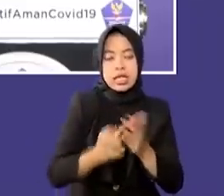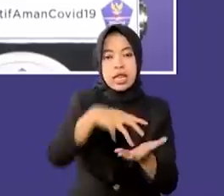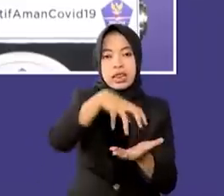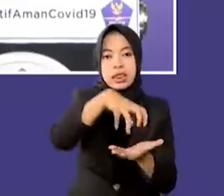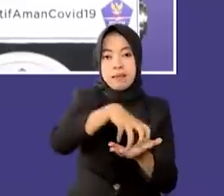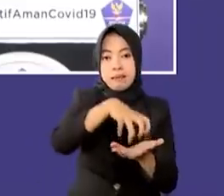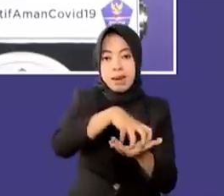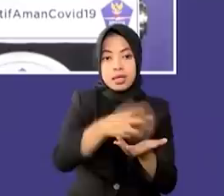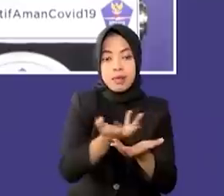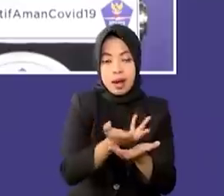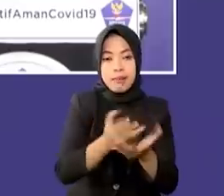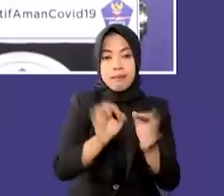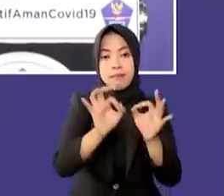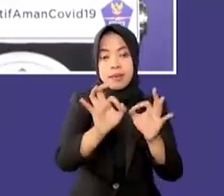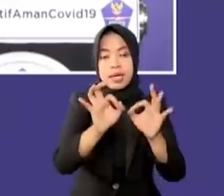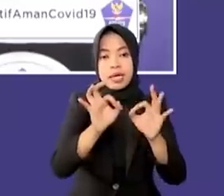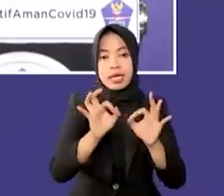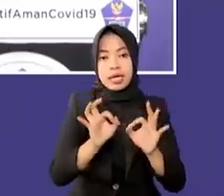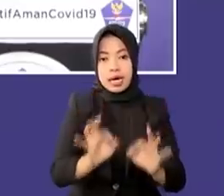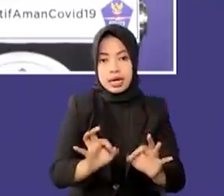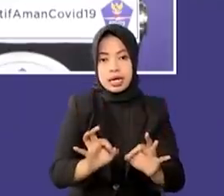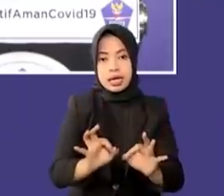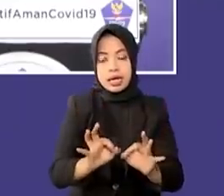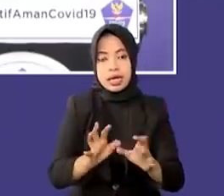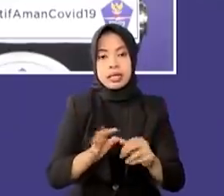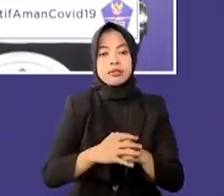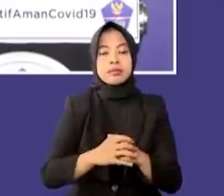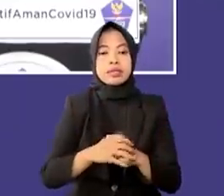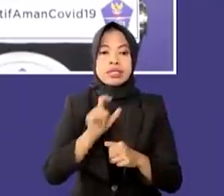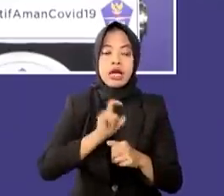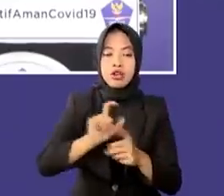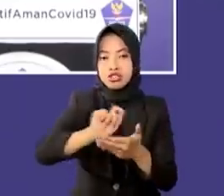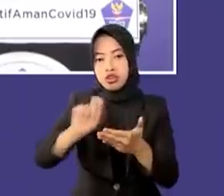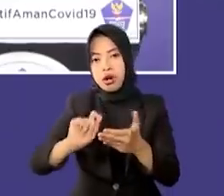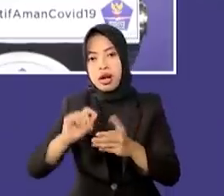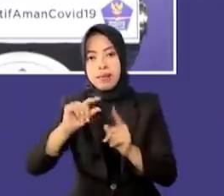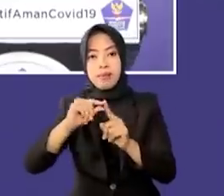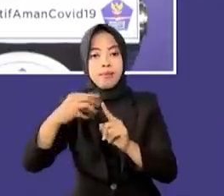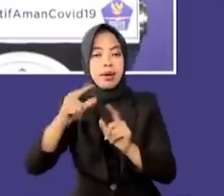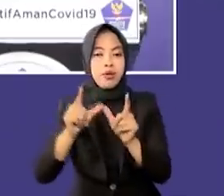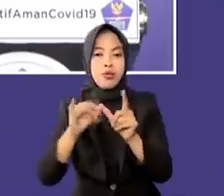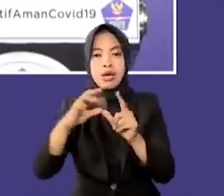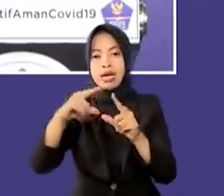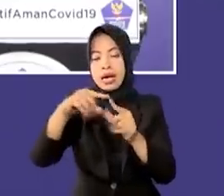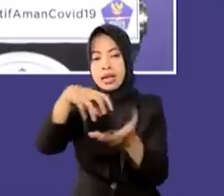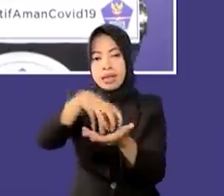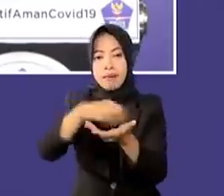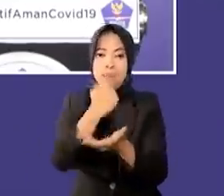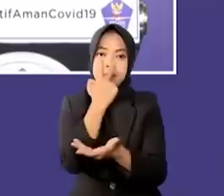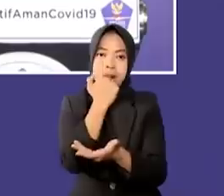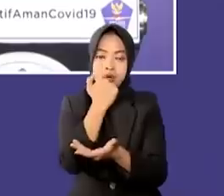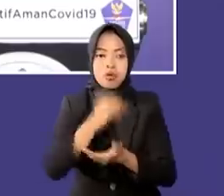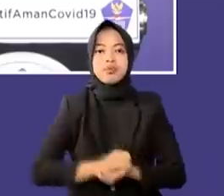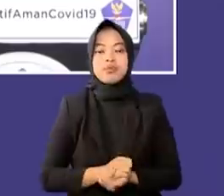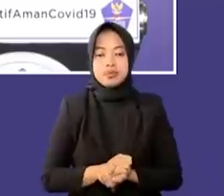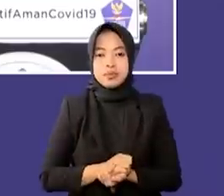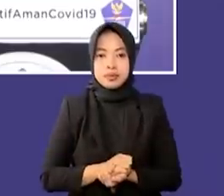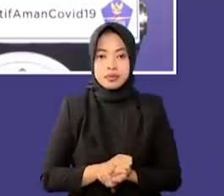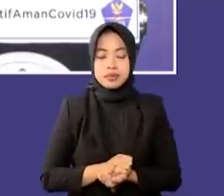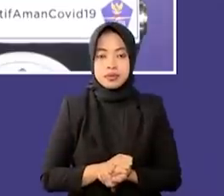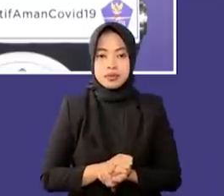wilayah pendidikan Secapa sekolah calon Perwira Angkatan Darat di Bandung seluruh